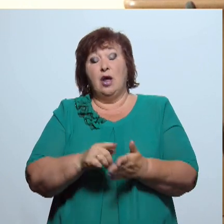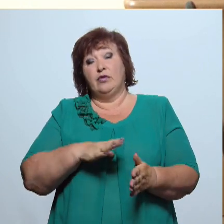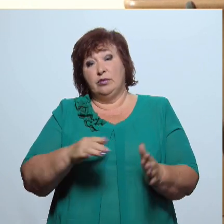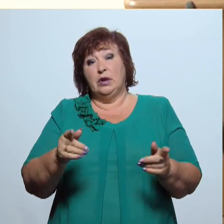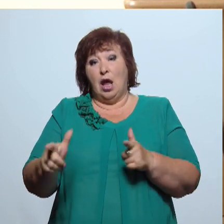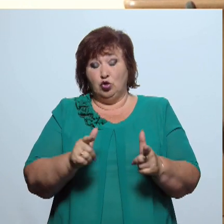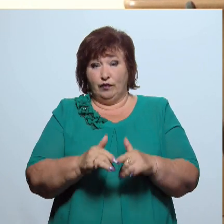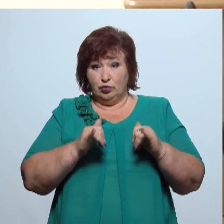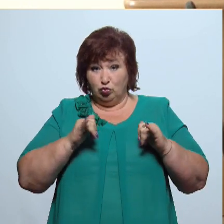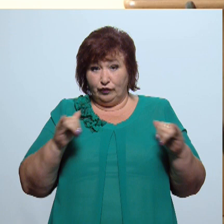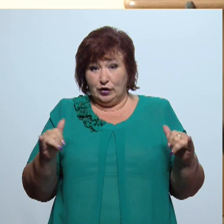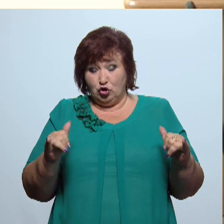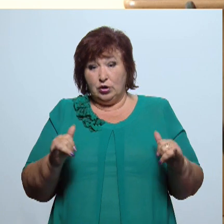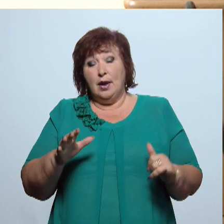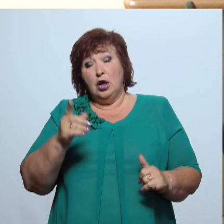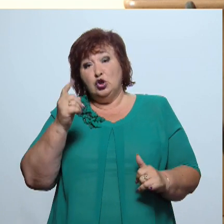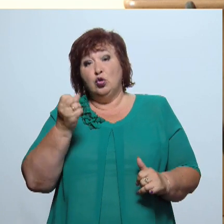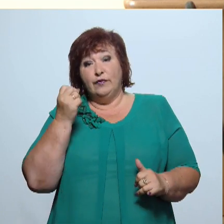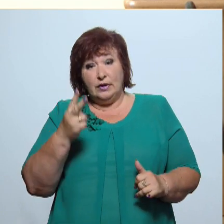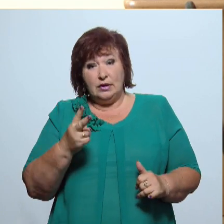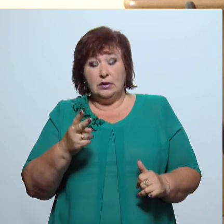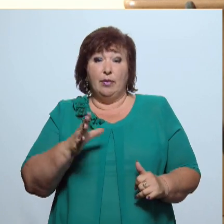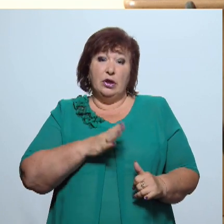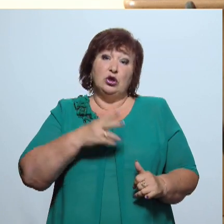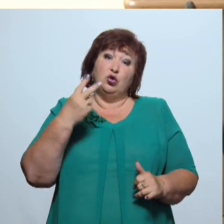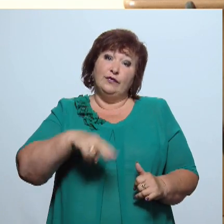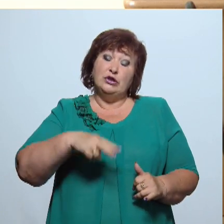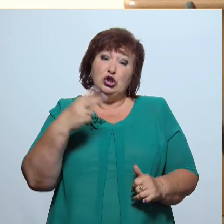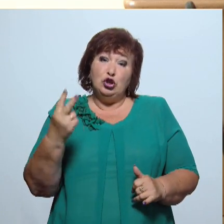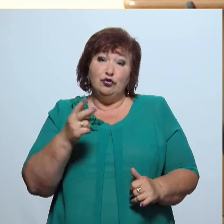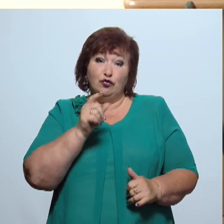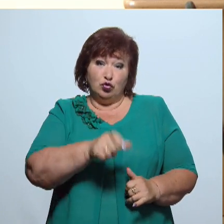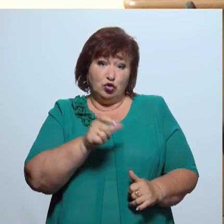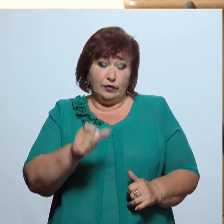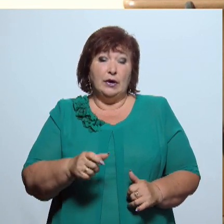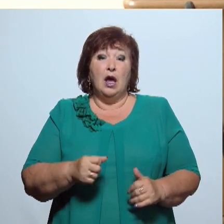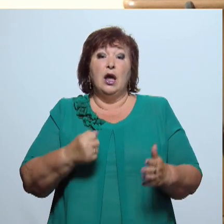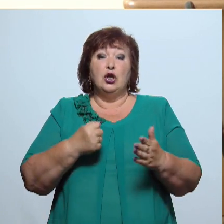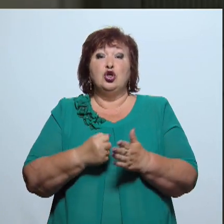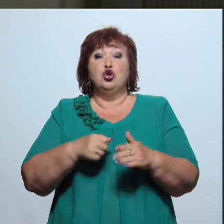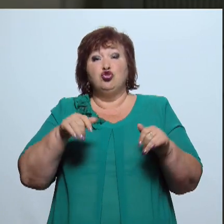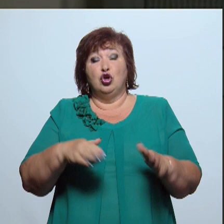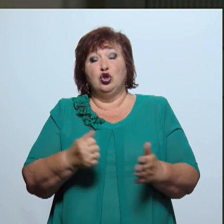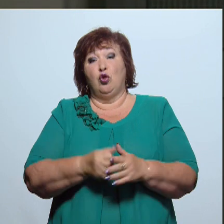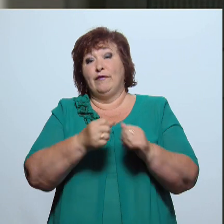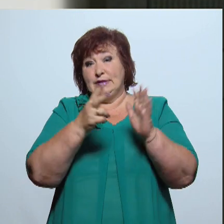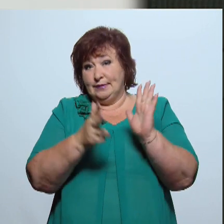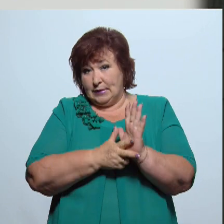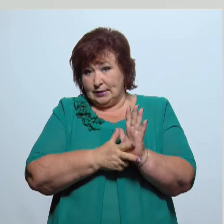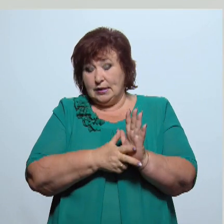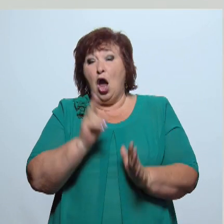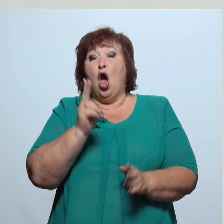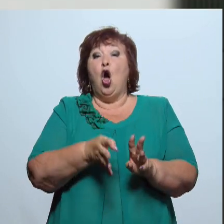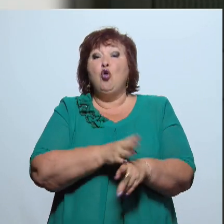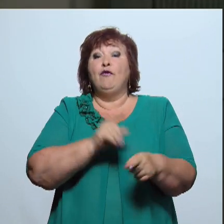было тогда? Было 12, но находилось пациентов до 22, самый пик, поэтому мы расширили до 18 коек реанимации. В ковид-центр